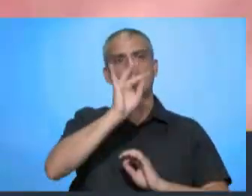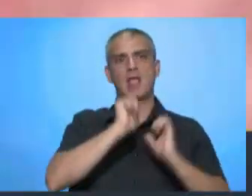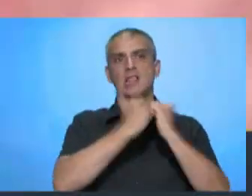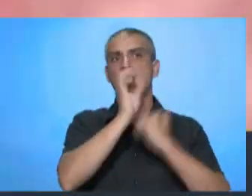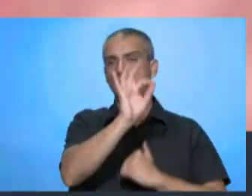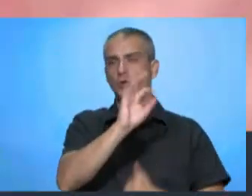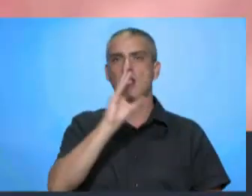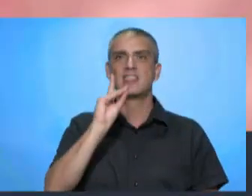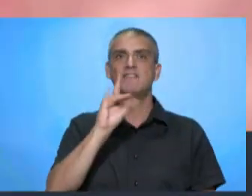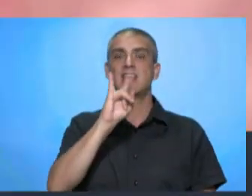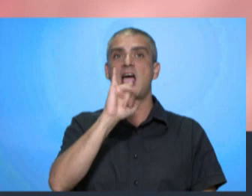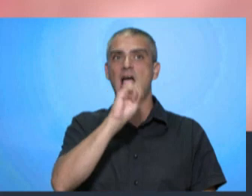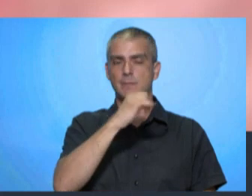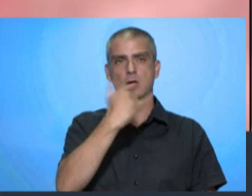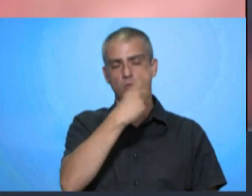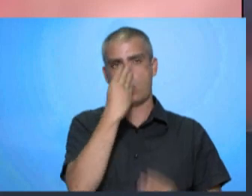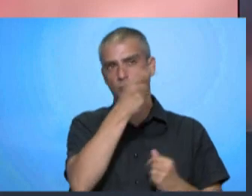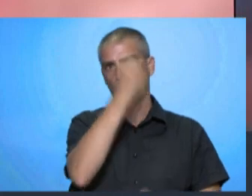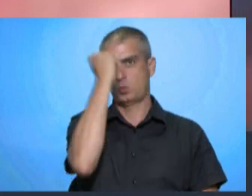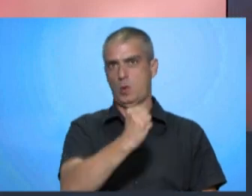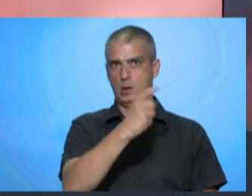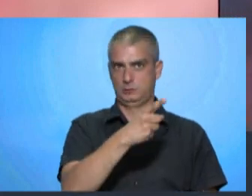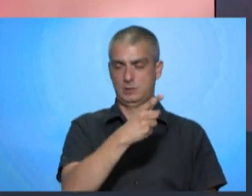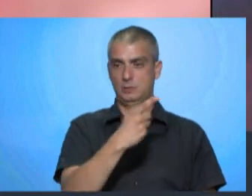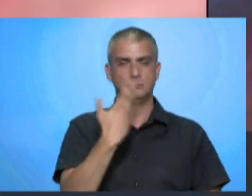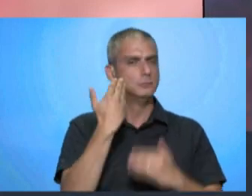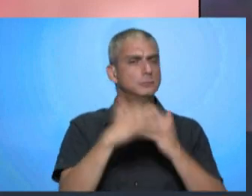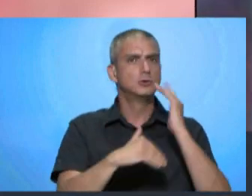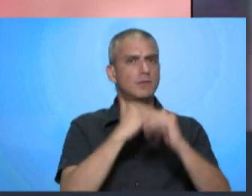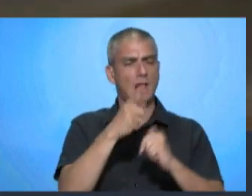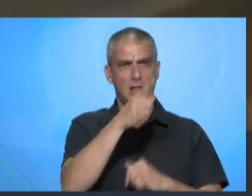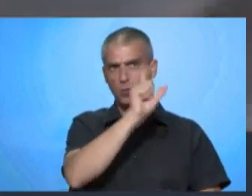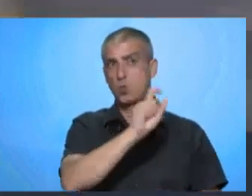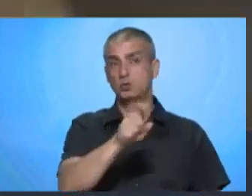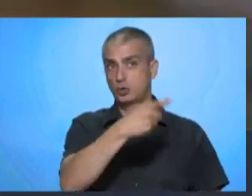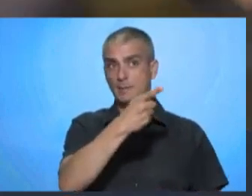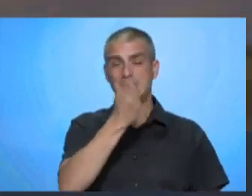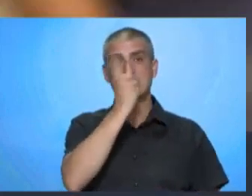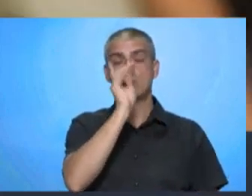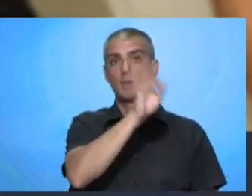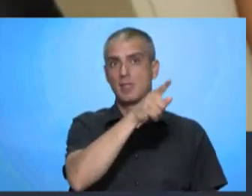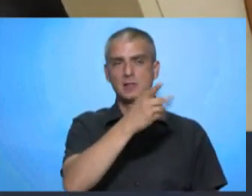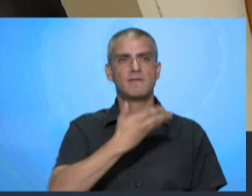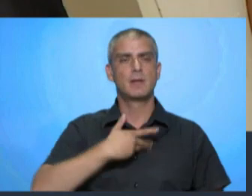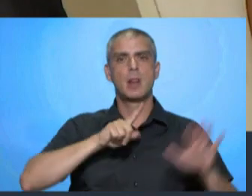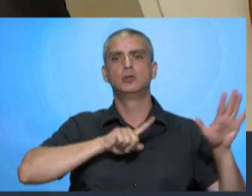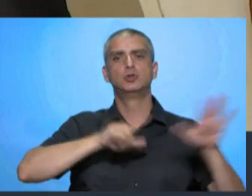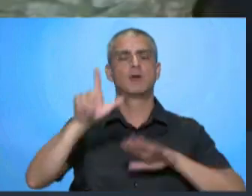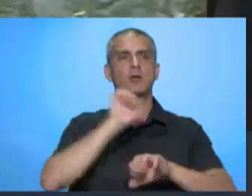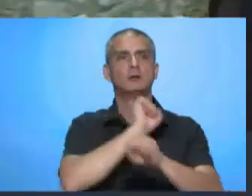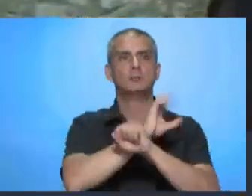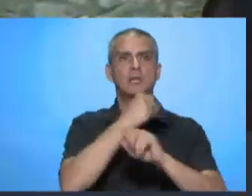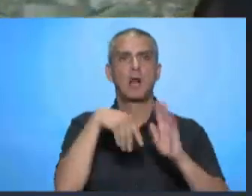שלה, דוד חיים, שהיום חשוד ברצח. בסופו של ההליך הורשע דוד באיומים כלפיה, ונידון לשבעה חודשי מאסר על